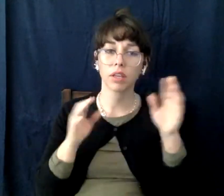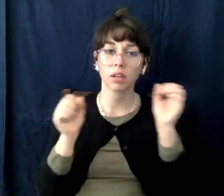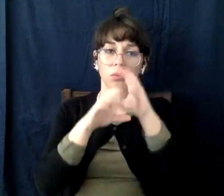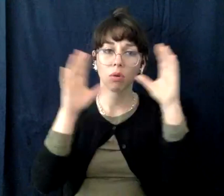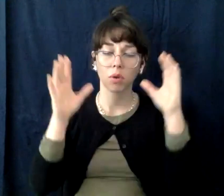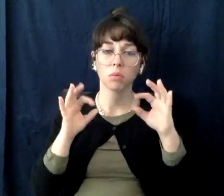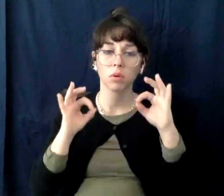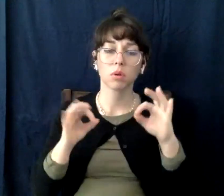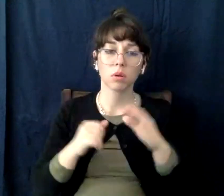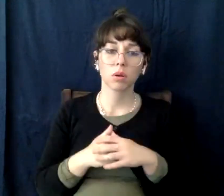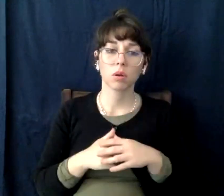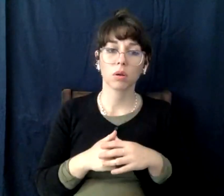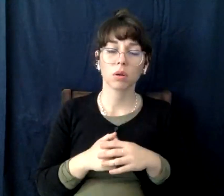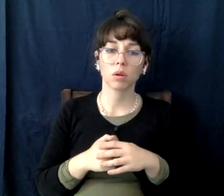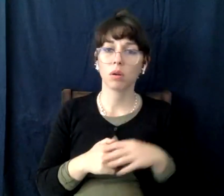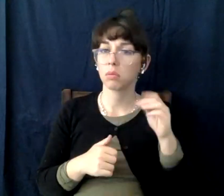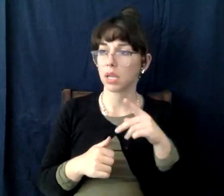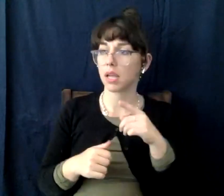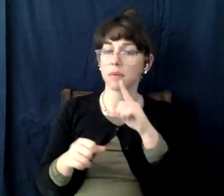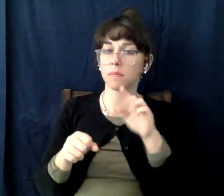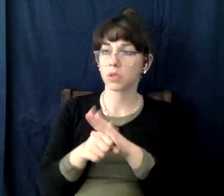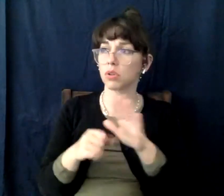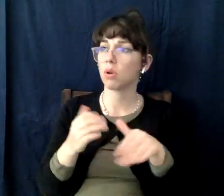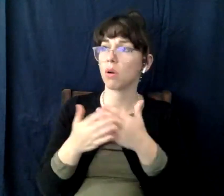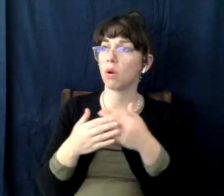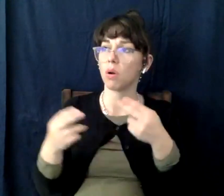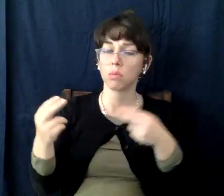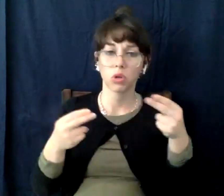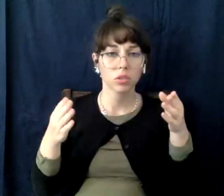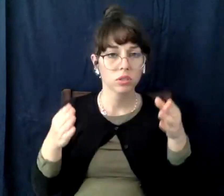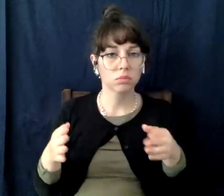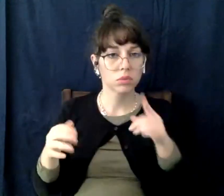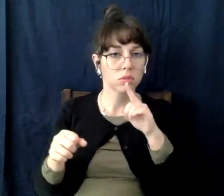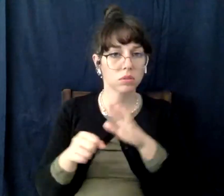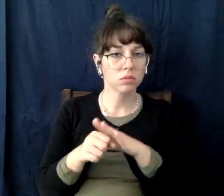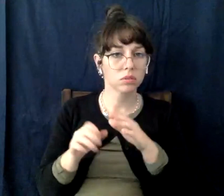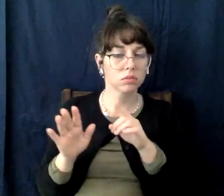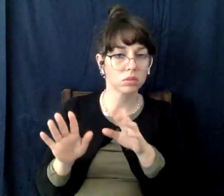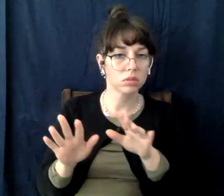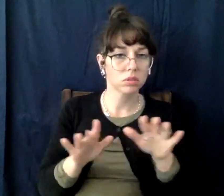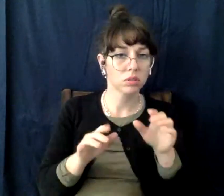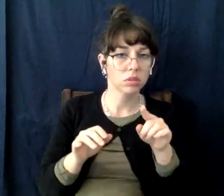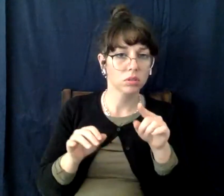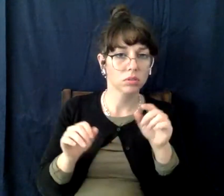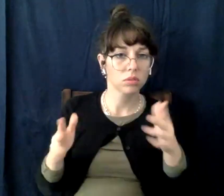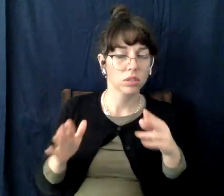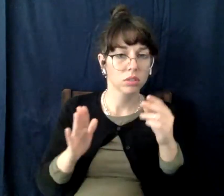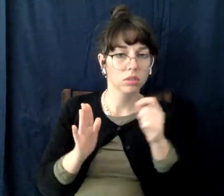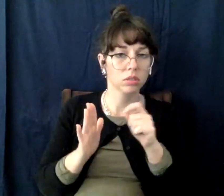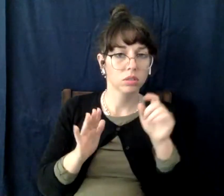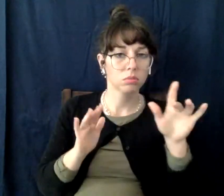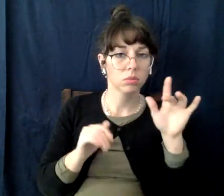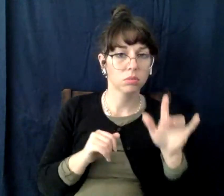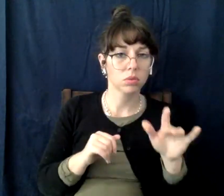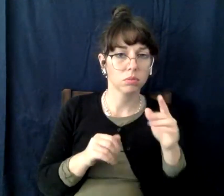best tonight. Can you confirm that everyone's had a chance to complete it. The print's a little small for